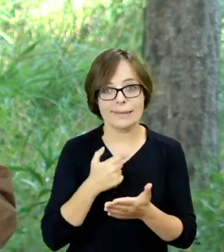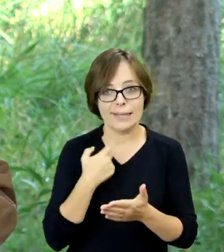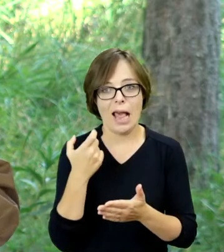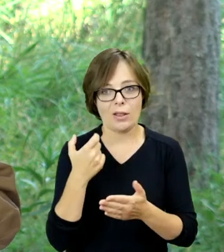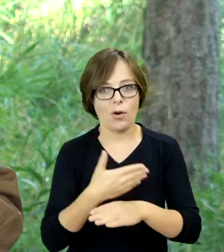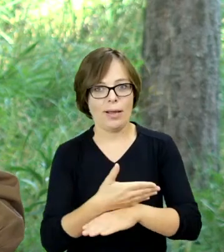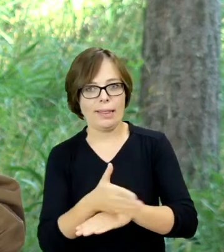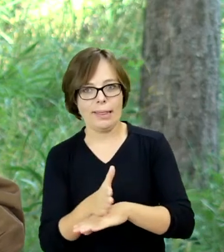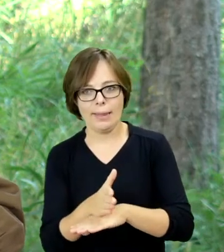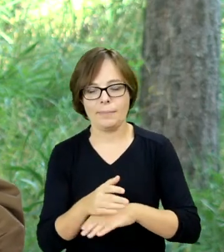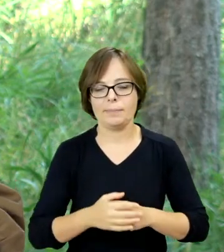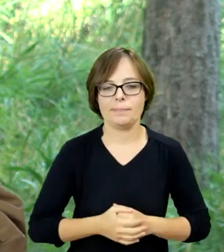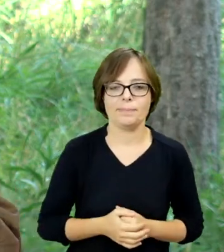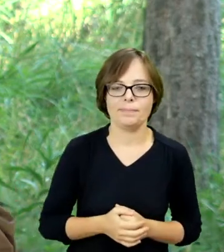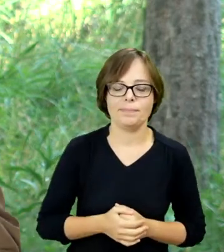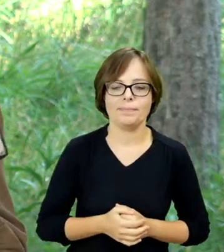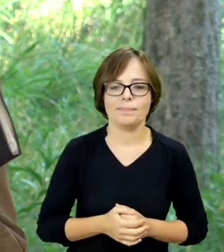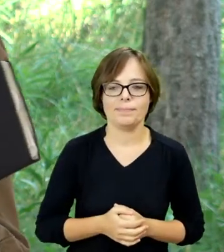przeciągnęłam.